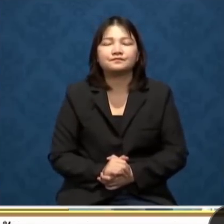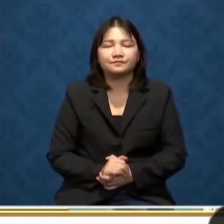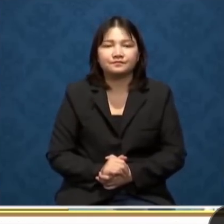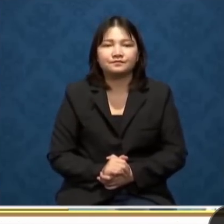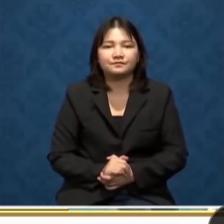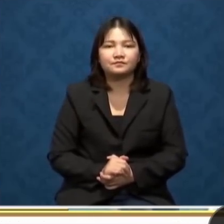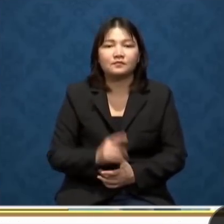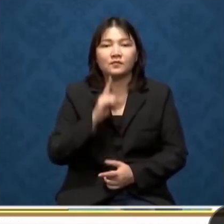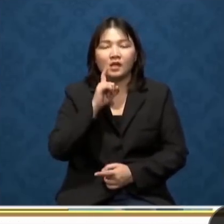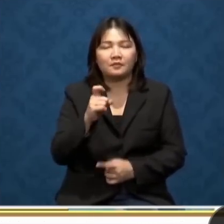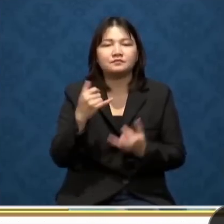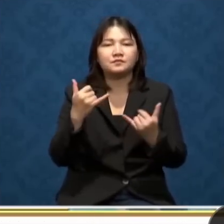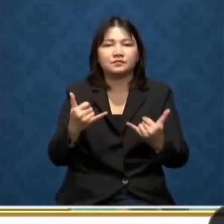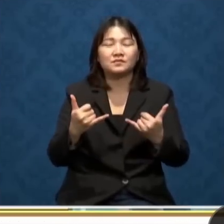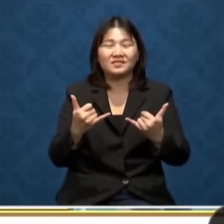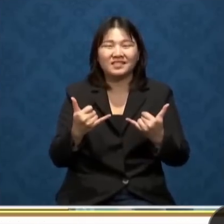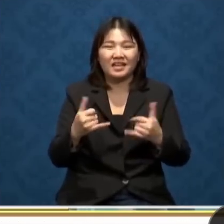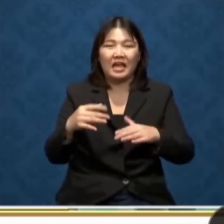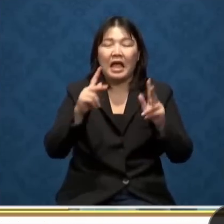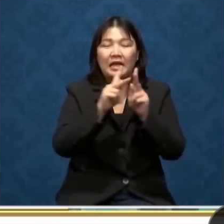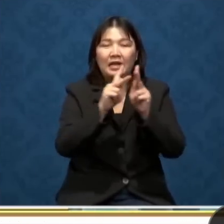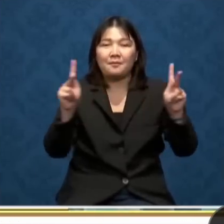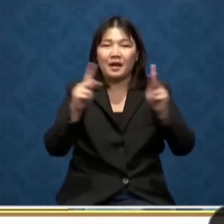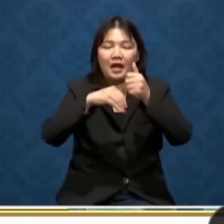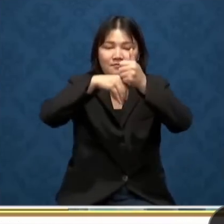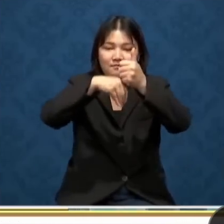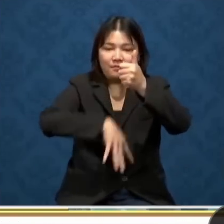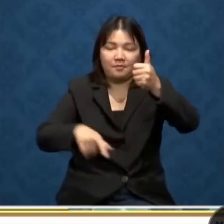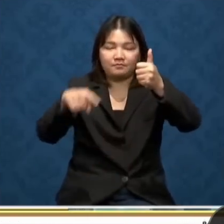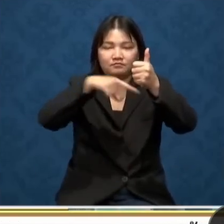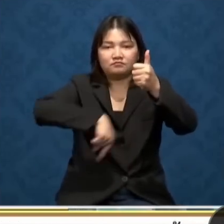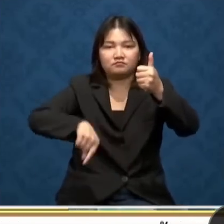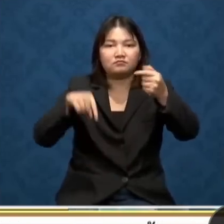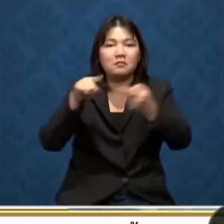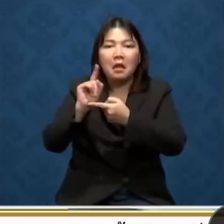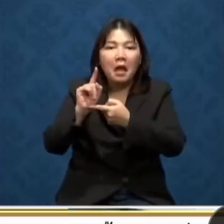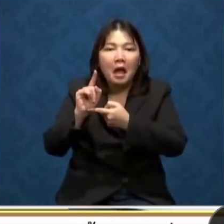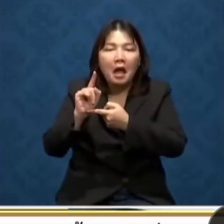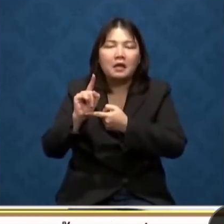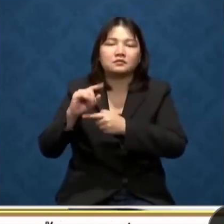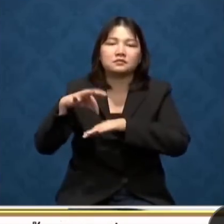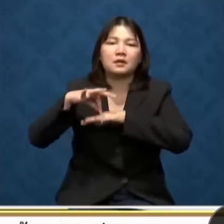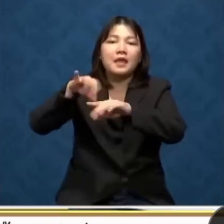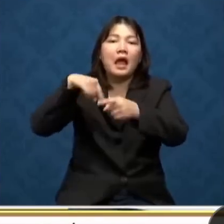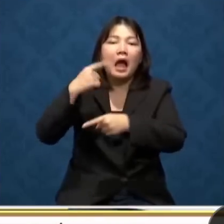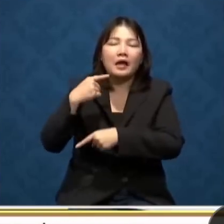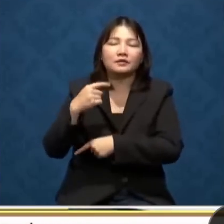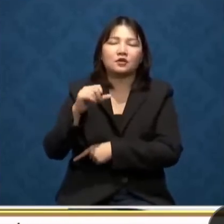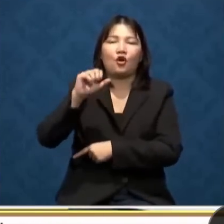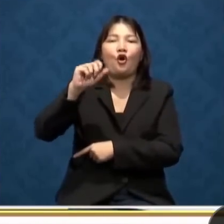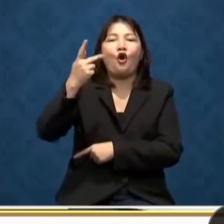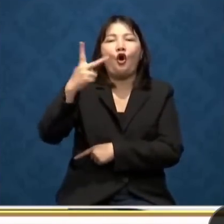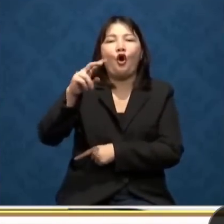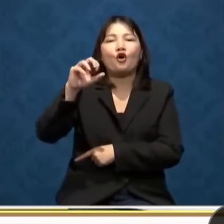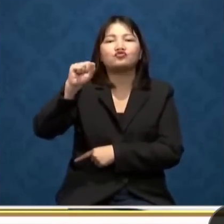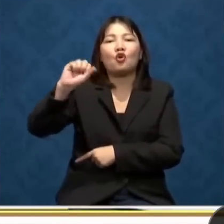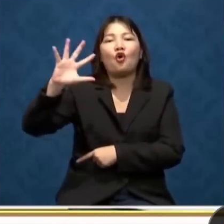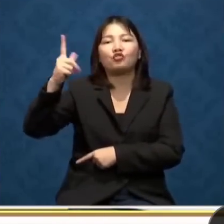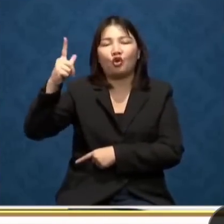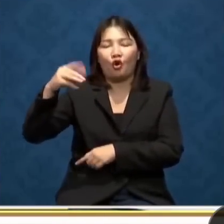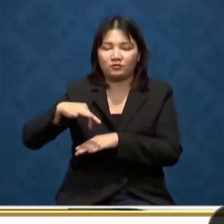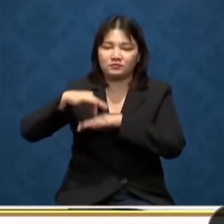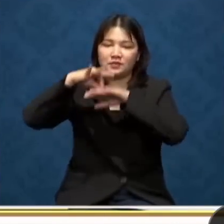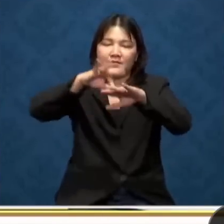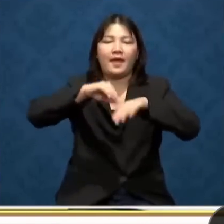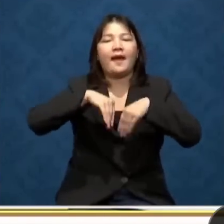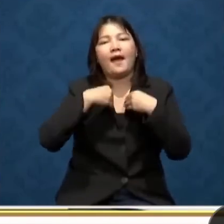จุบัน มีที่มาจากคอสชอถ้าเราตามขาวแบลงลึกแฟนพันแท้องสอมนังปกน